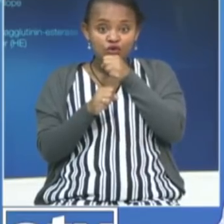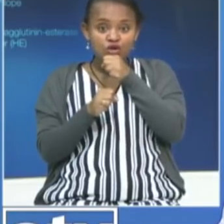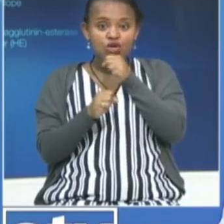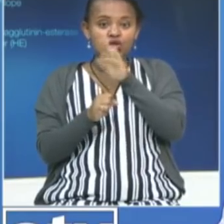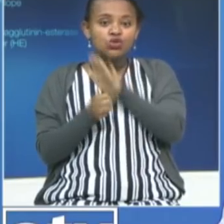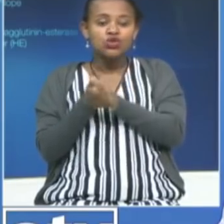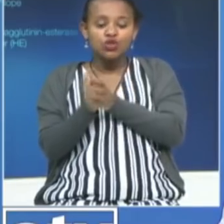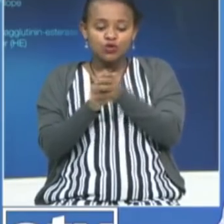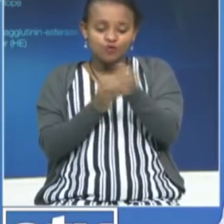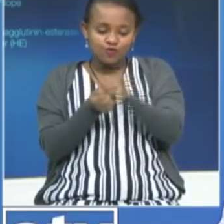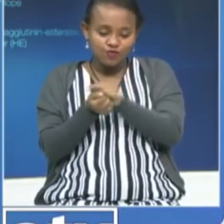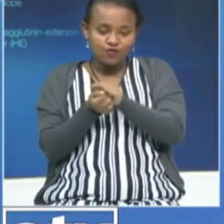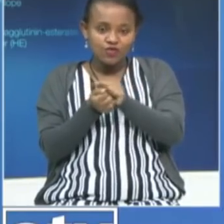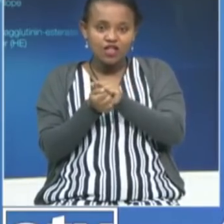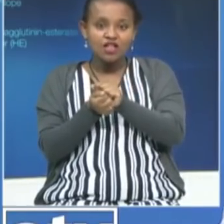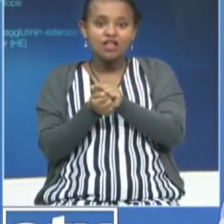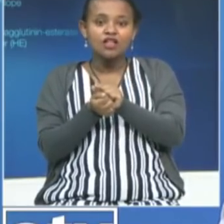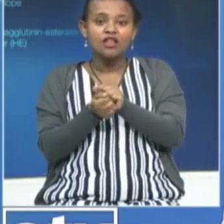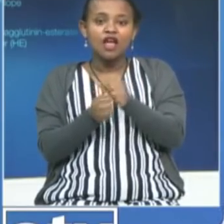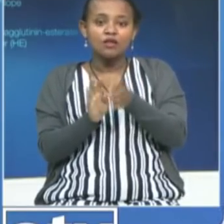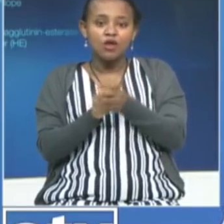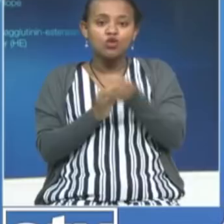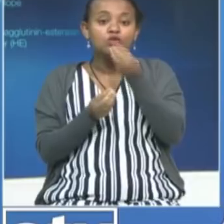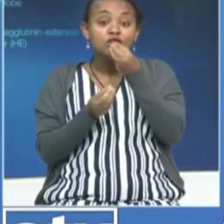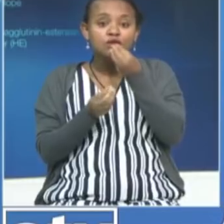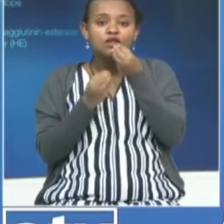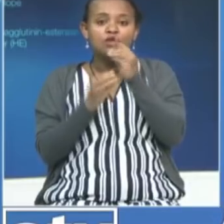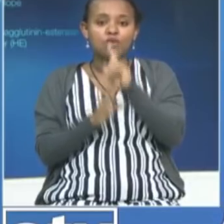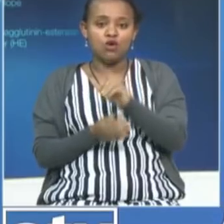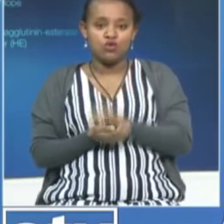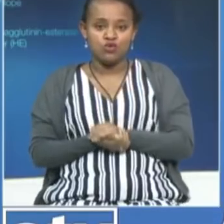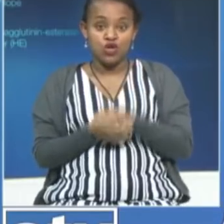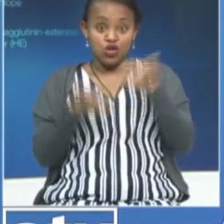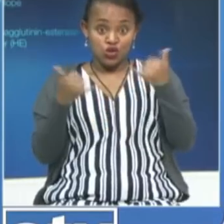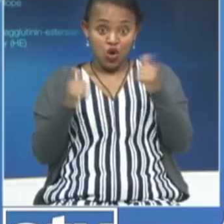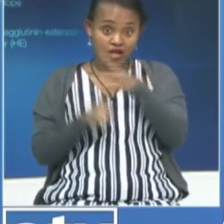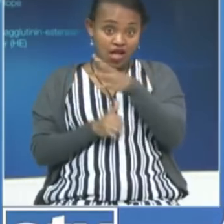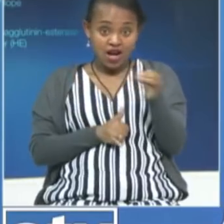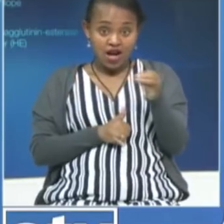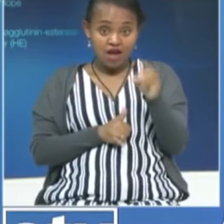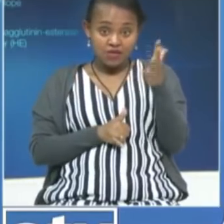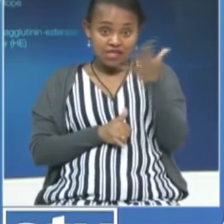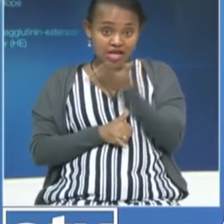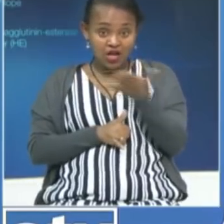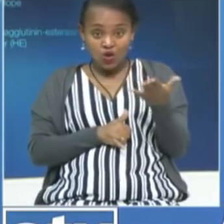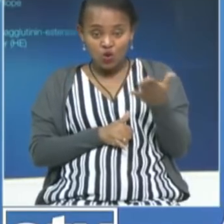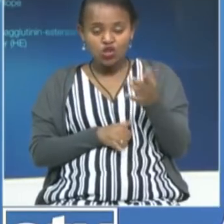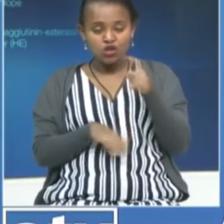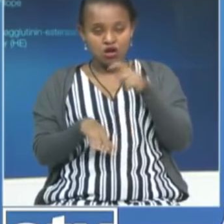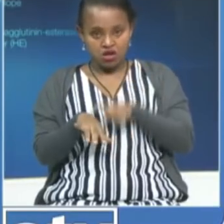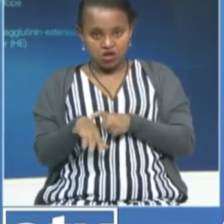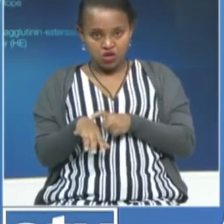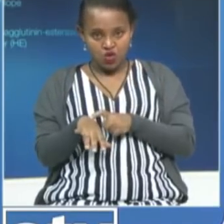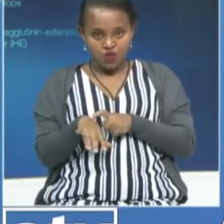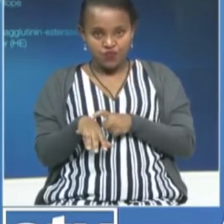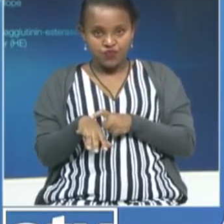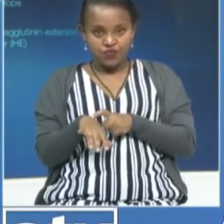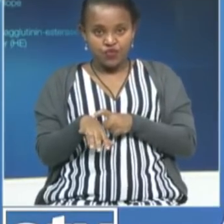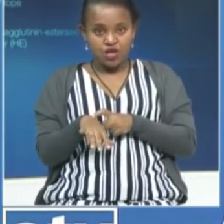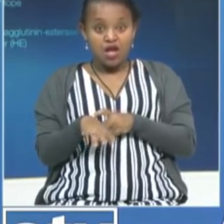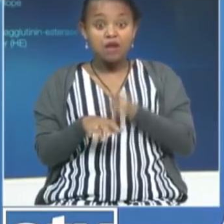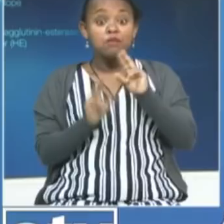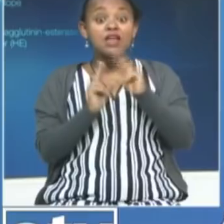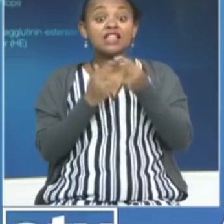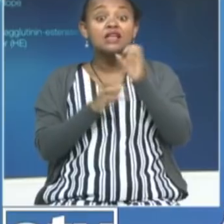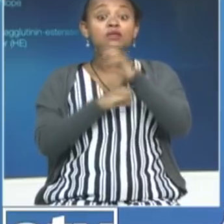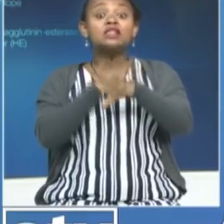በሳሙና አድርጋችሁ በደንብ ታጥባችሁ ምግብ እንድትበሉ፣ ሌላ ጨዋታና መሰል ነገሮችን ለጊዜው ቤተሰብ